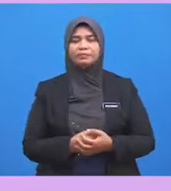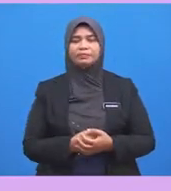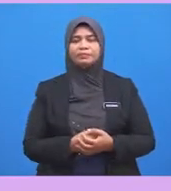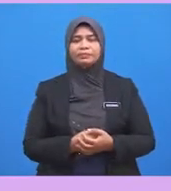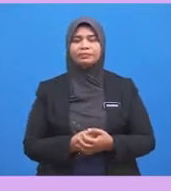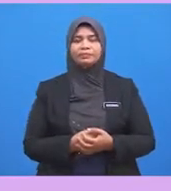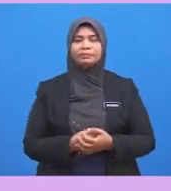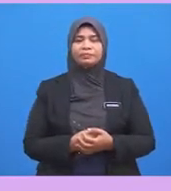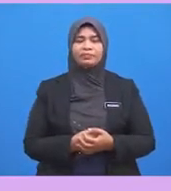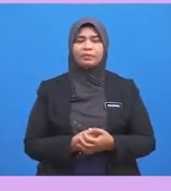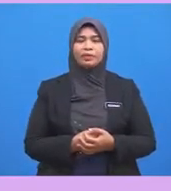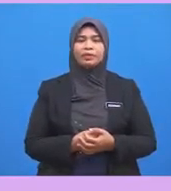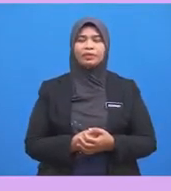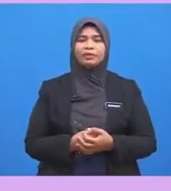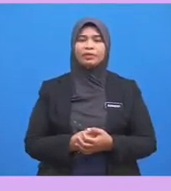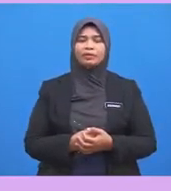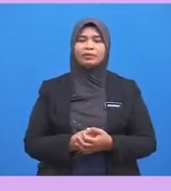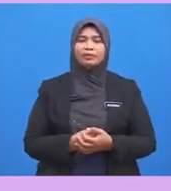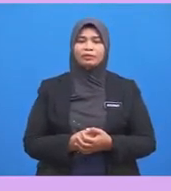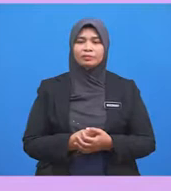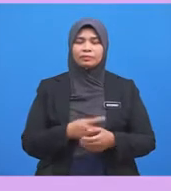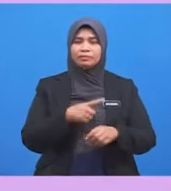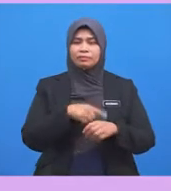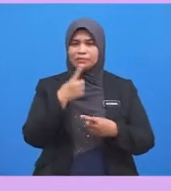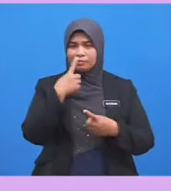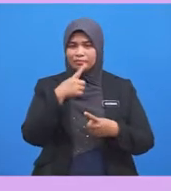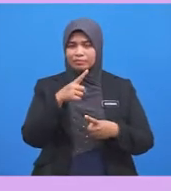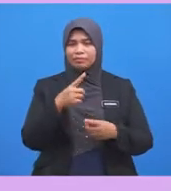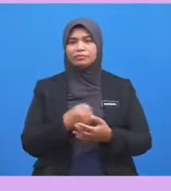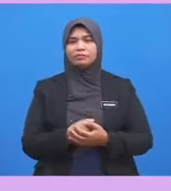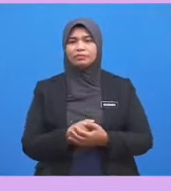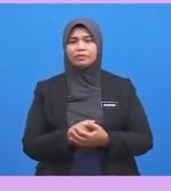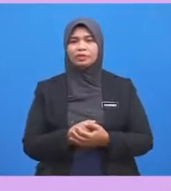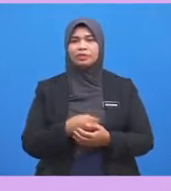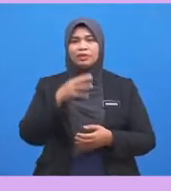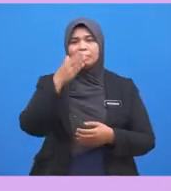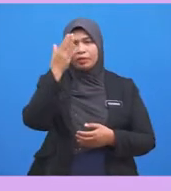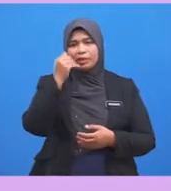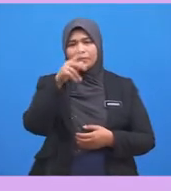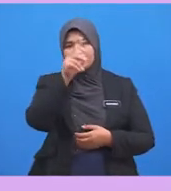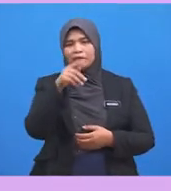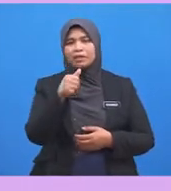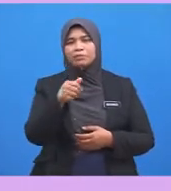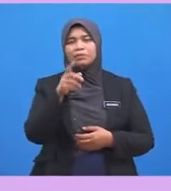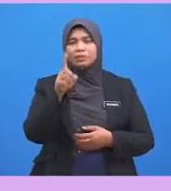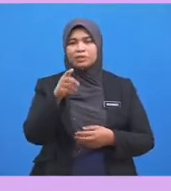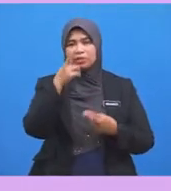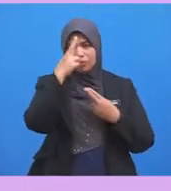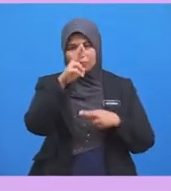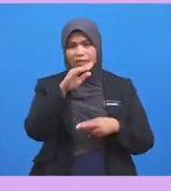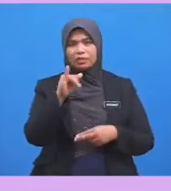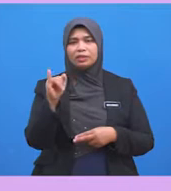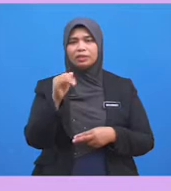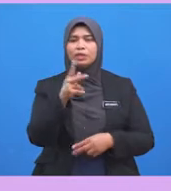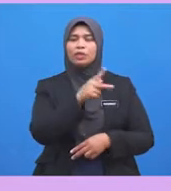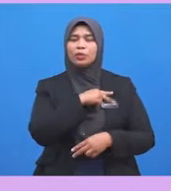Baik, murid-murid, masa menjawab soalan sudah tamat. Murid-murid, mengapakah kamu patut menghormati